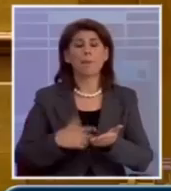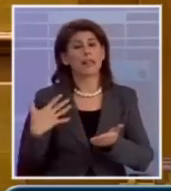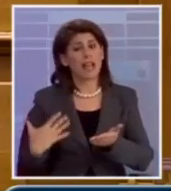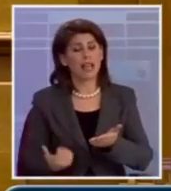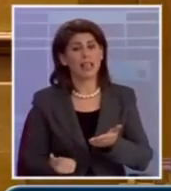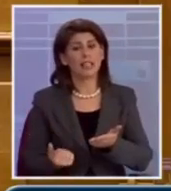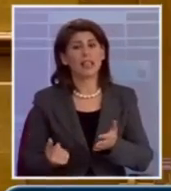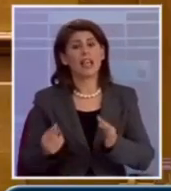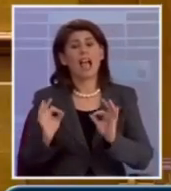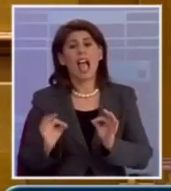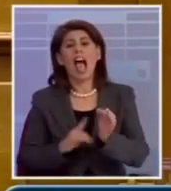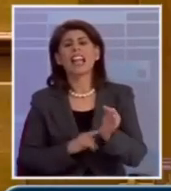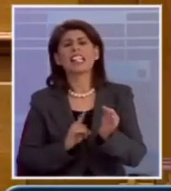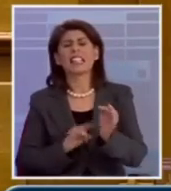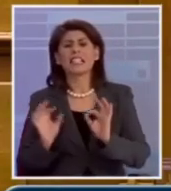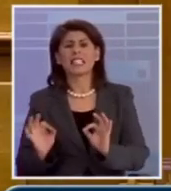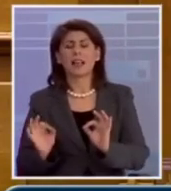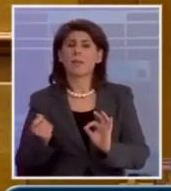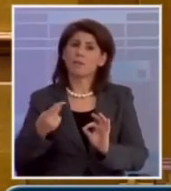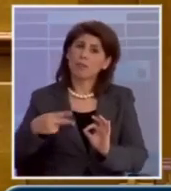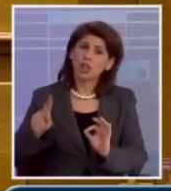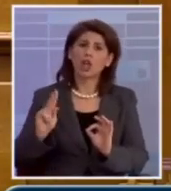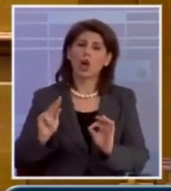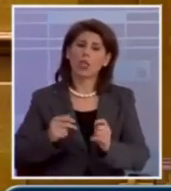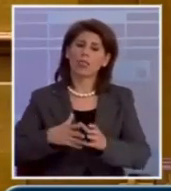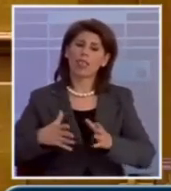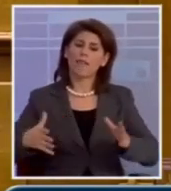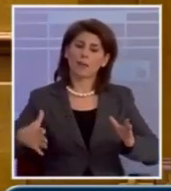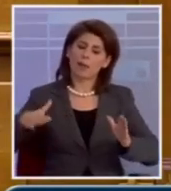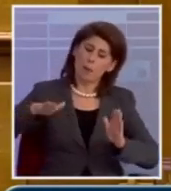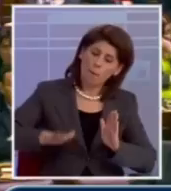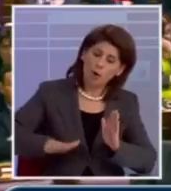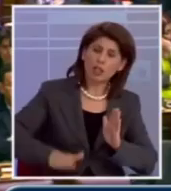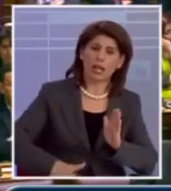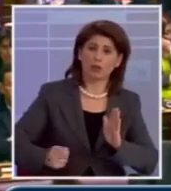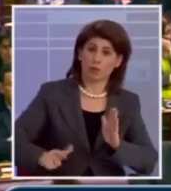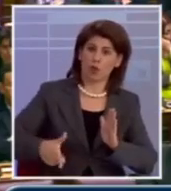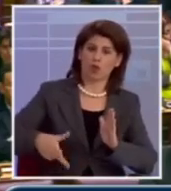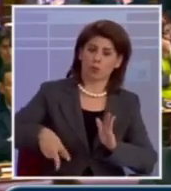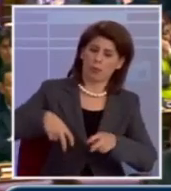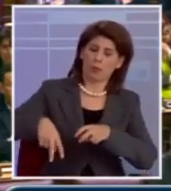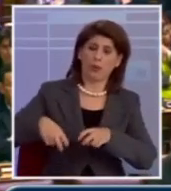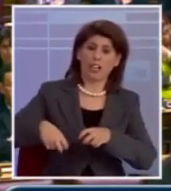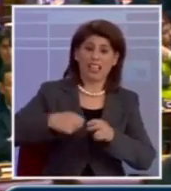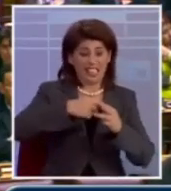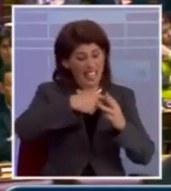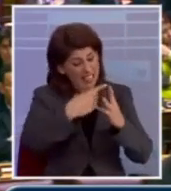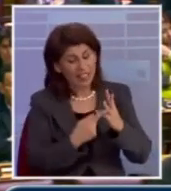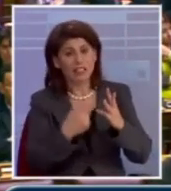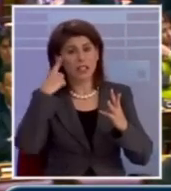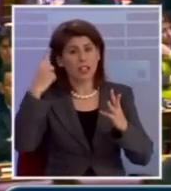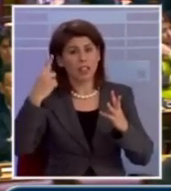αποκτήσει χαρακτηριστικά πιο διευρυμένη προς τα κάτω. Και οι τρεις ιδέες απέτυχαν, η